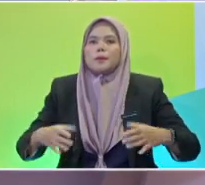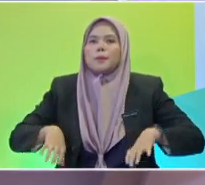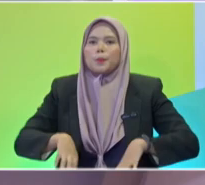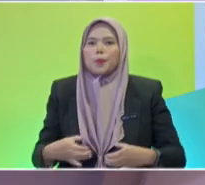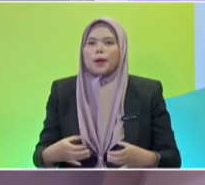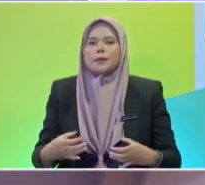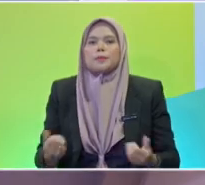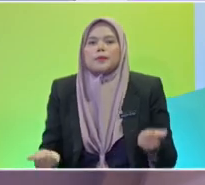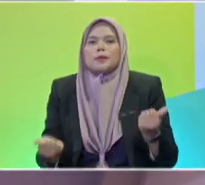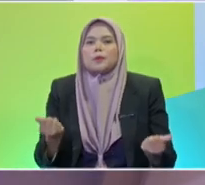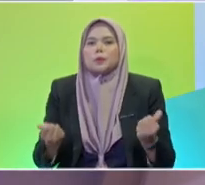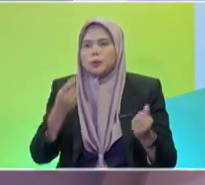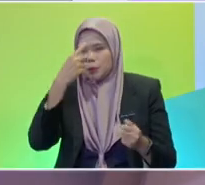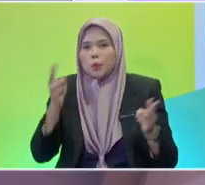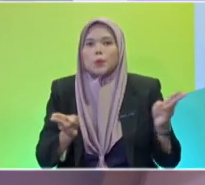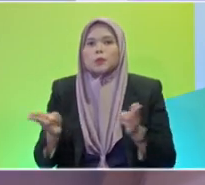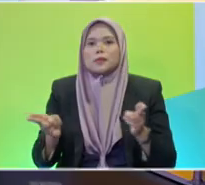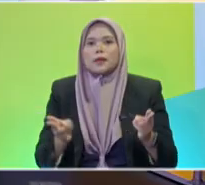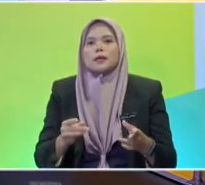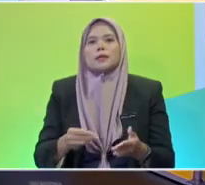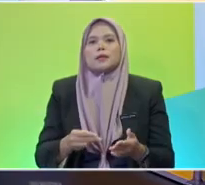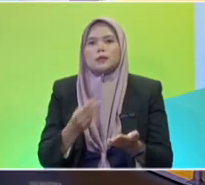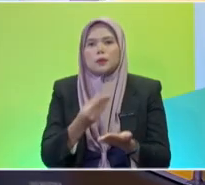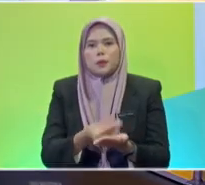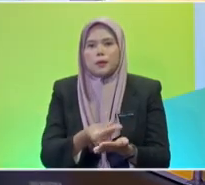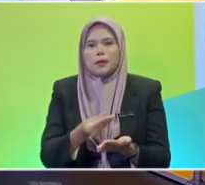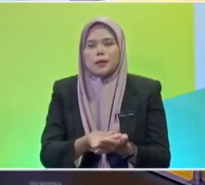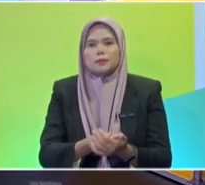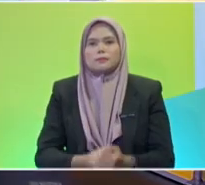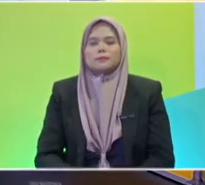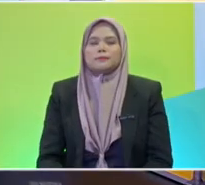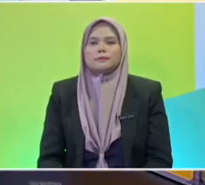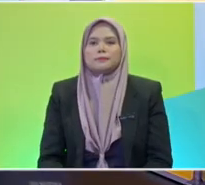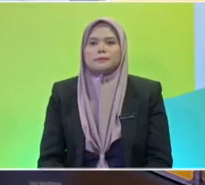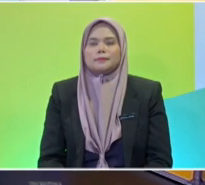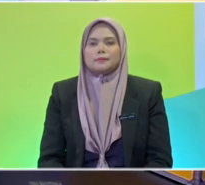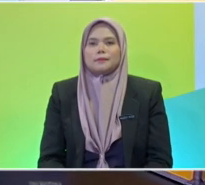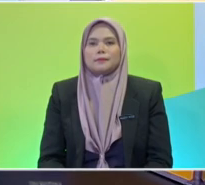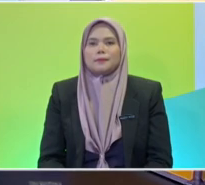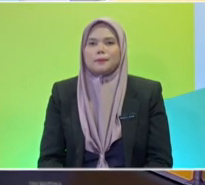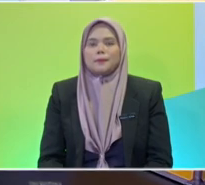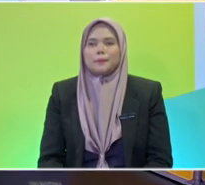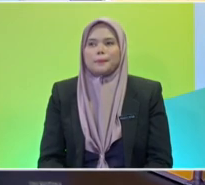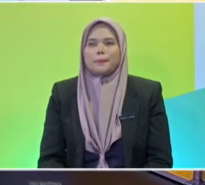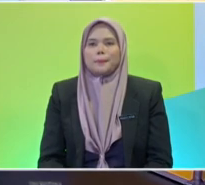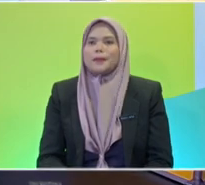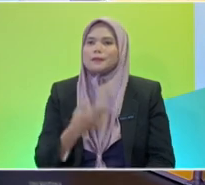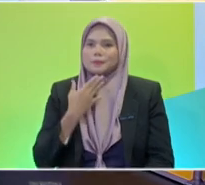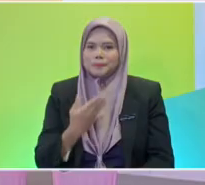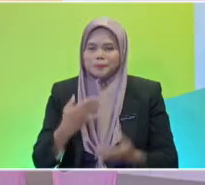pengurusan keuangan itulah dia sedikit pengenalan untuk mata pelajaran kita pada hari ini Terima